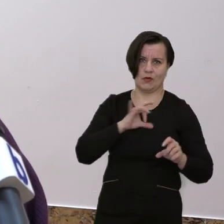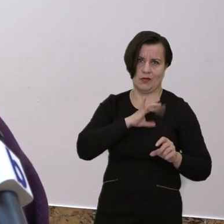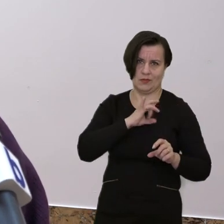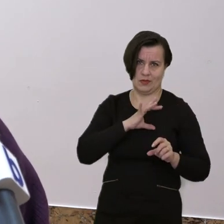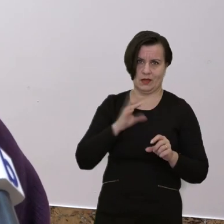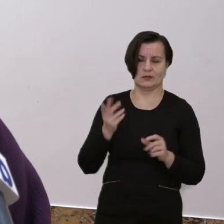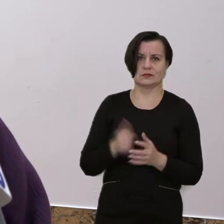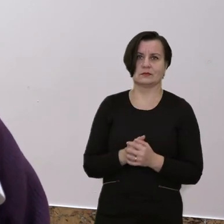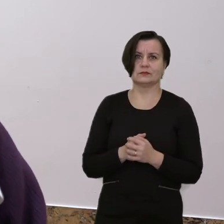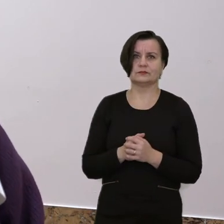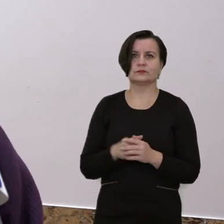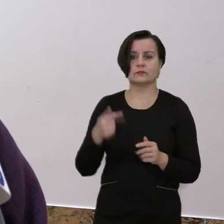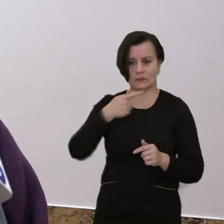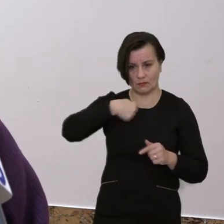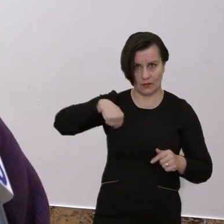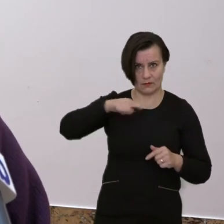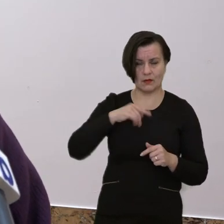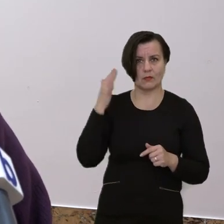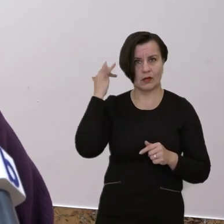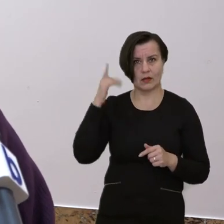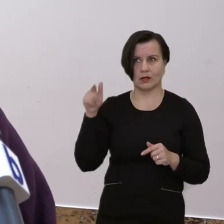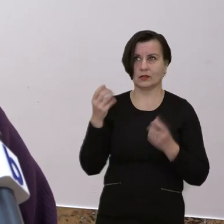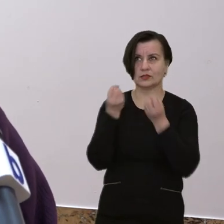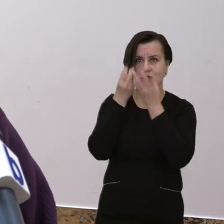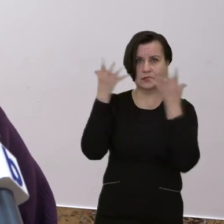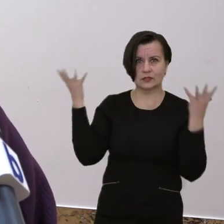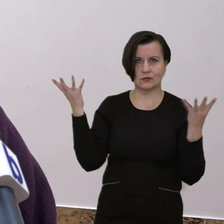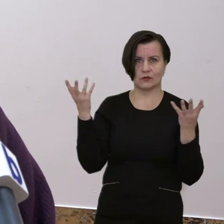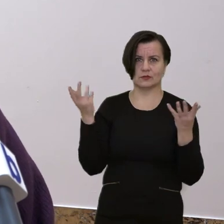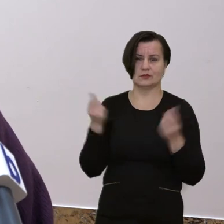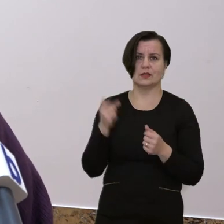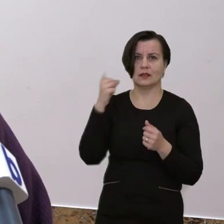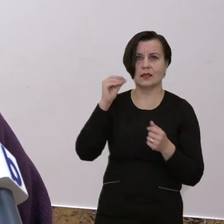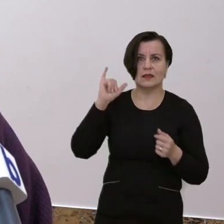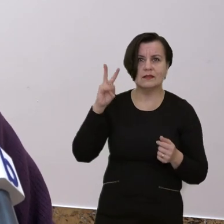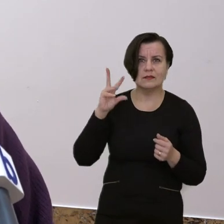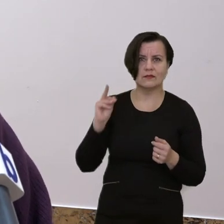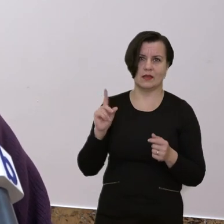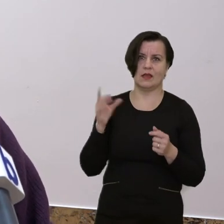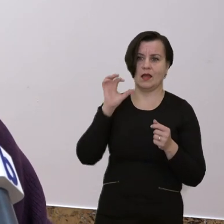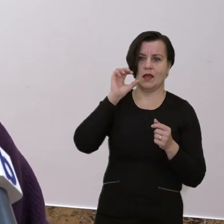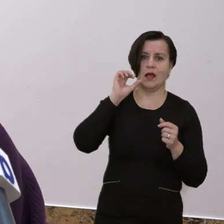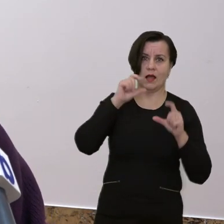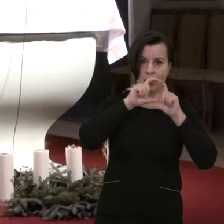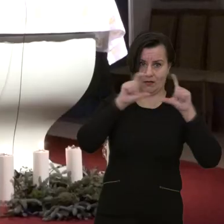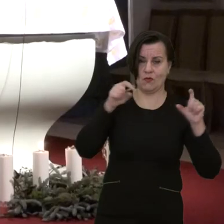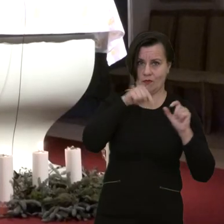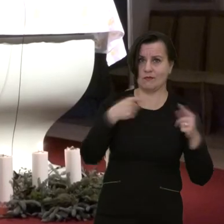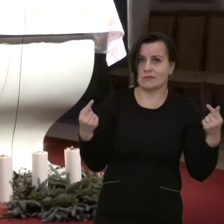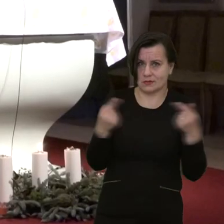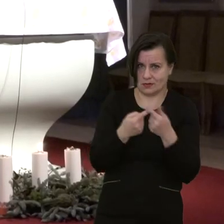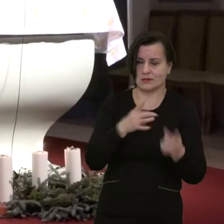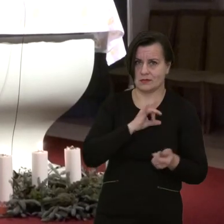bendruomenę. Nes mes visi pagalvojom, kad vis dėlto ta šviesos deivė ar šviesos simbolis aušrai labai tinka.